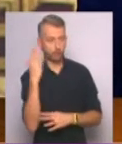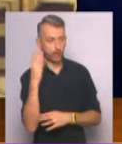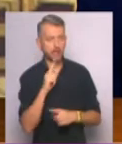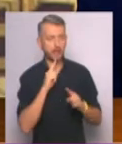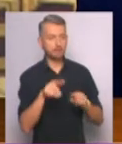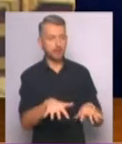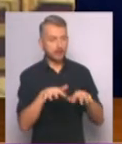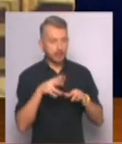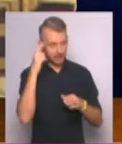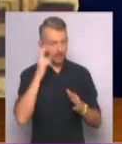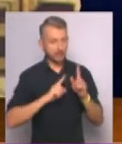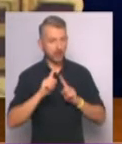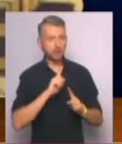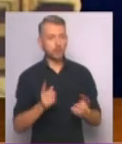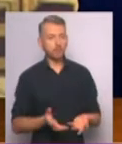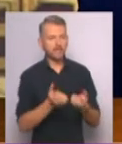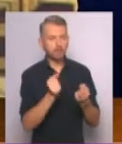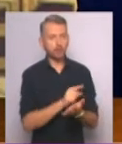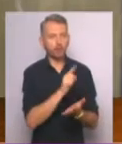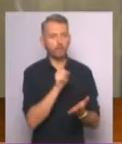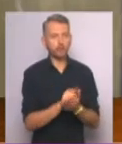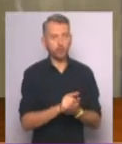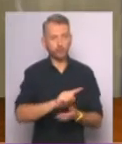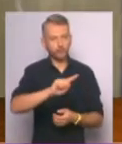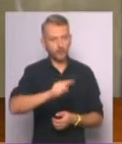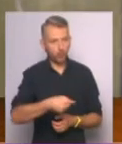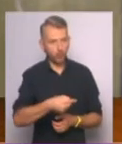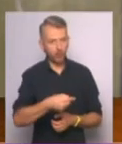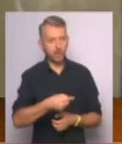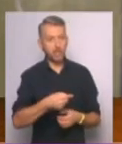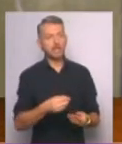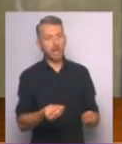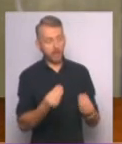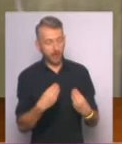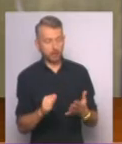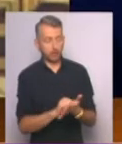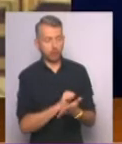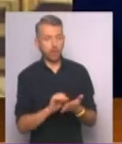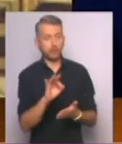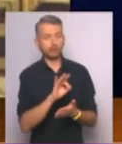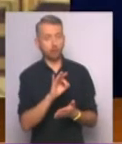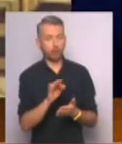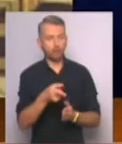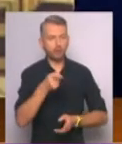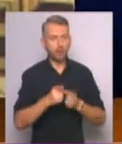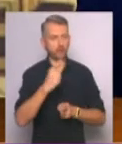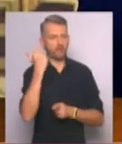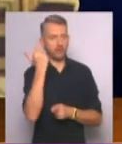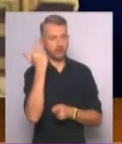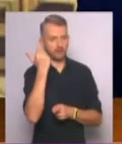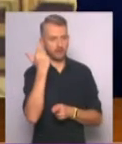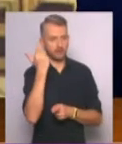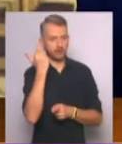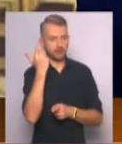засіданні Київради, щоб підтримати обов'язкову вимогу надавати документи щодо кінцевих бенефіціарів, тобто